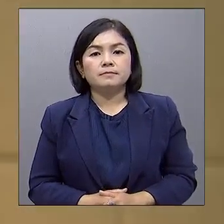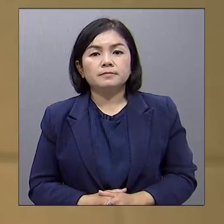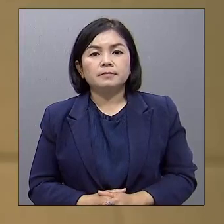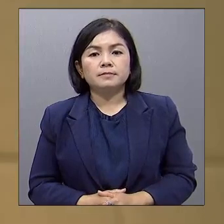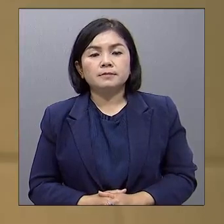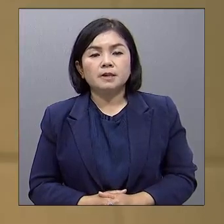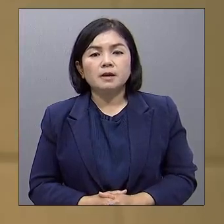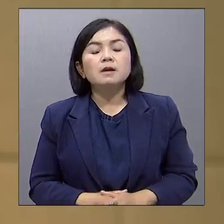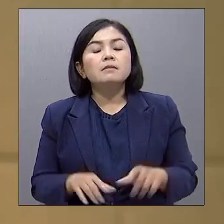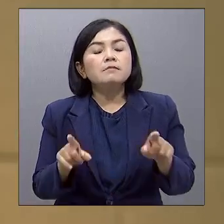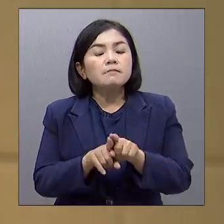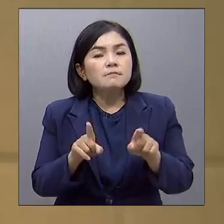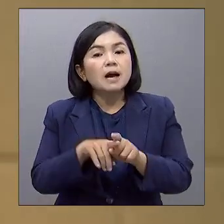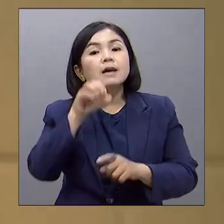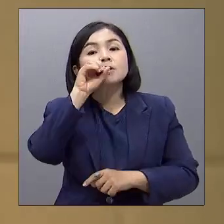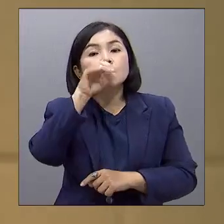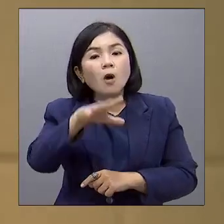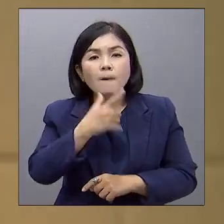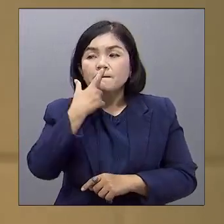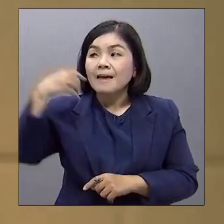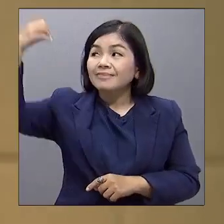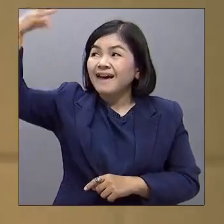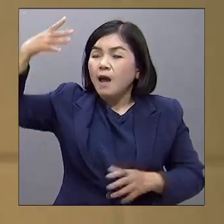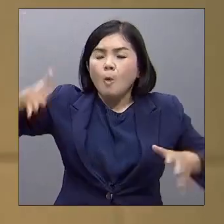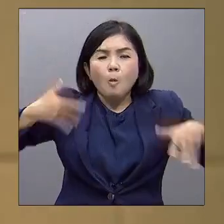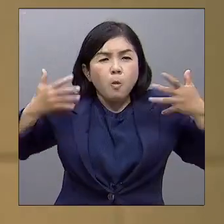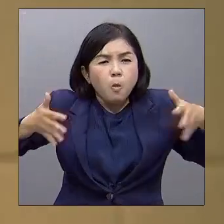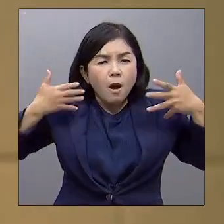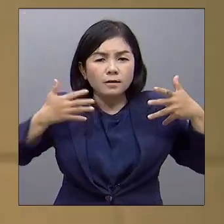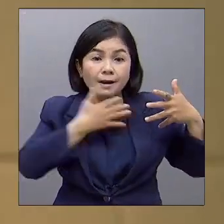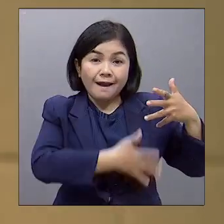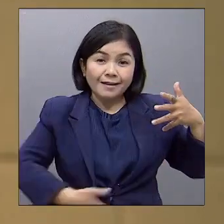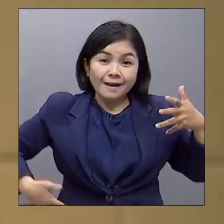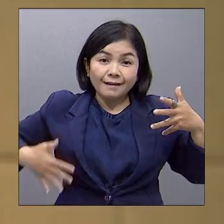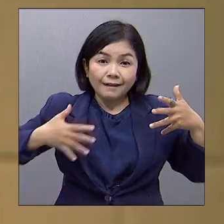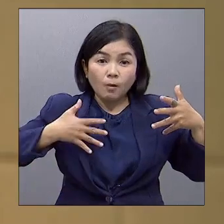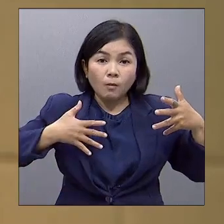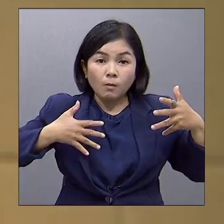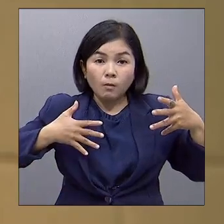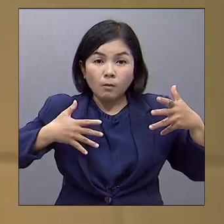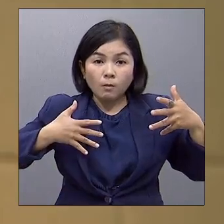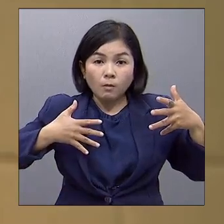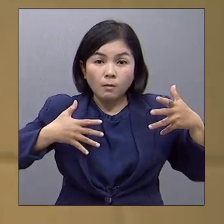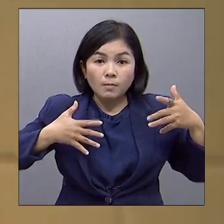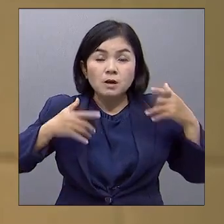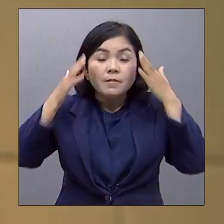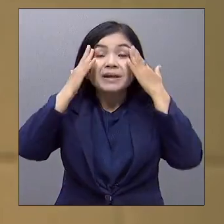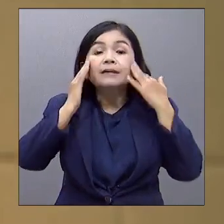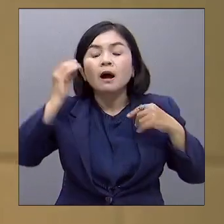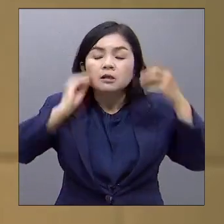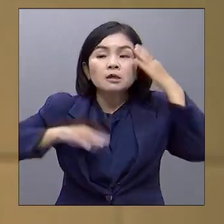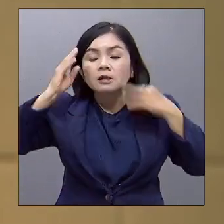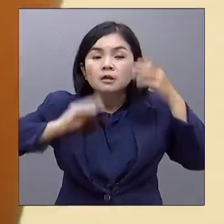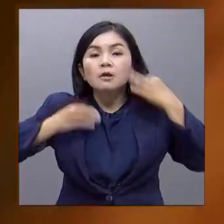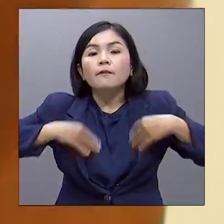ๆก็อย่างที่บอกว่าพอมันมีอุณหภูมิสูงมากถึงจุดหนึ่งเนี่ยปกติร่างกายของเรามันสามารถที่จะแผ่กระจายหรือว่าระบายความร้อนออกได้น